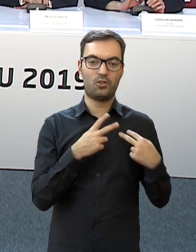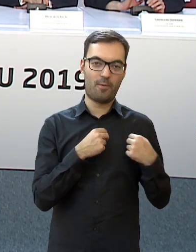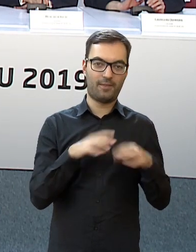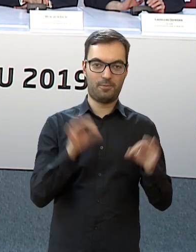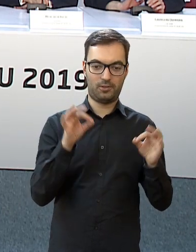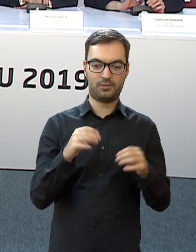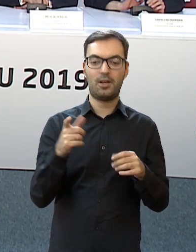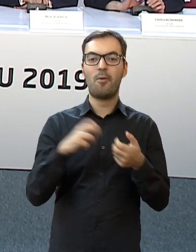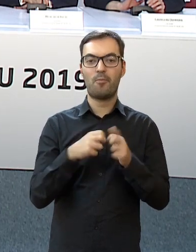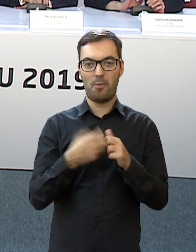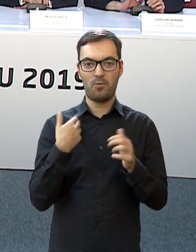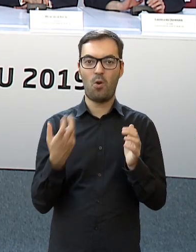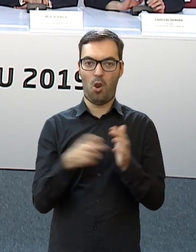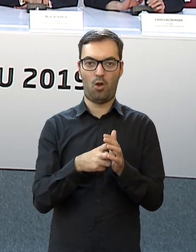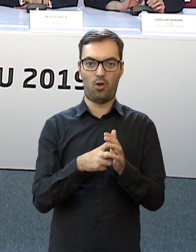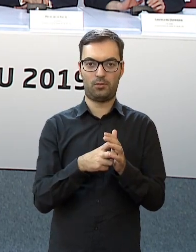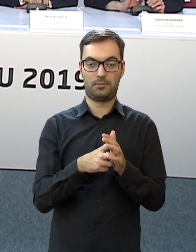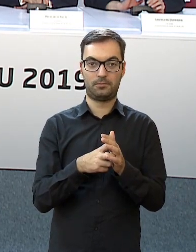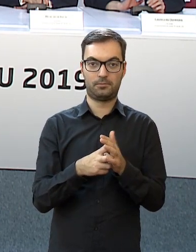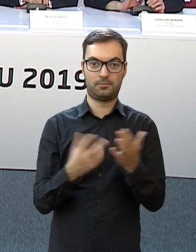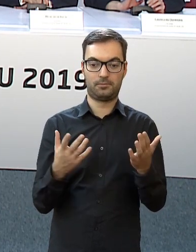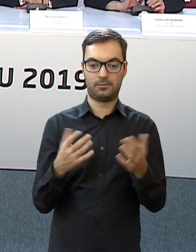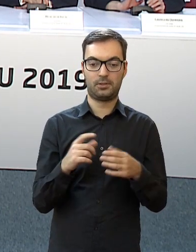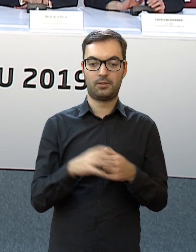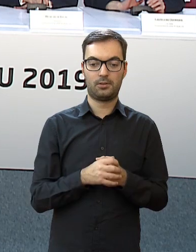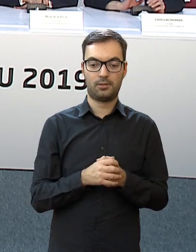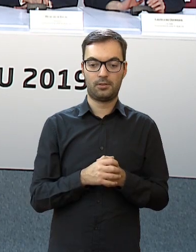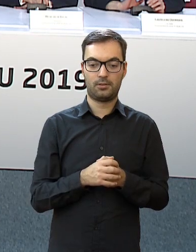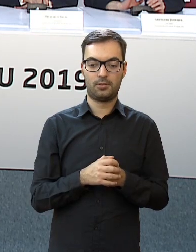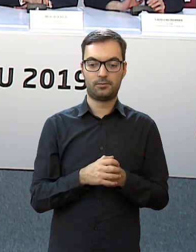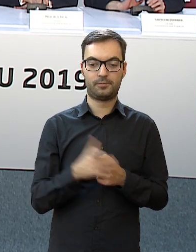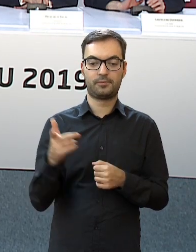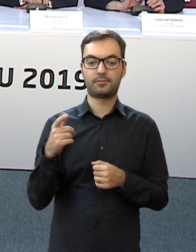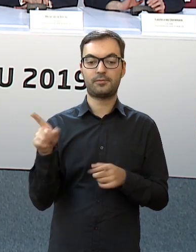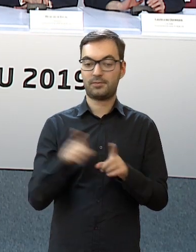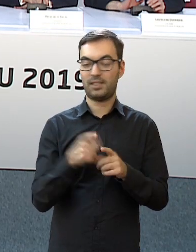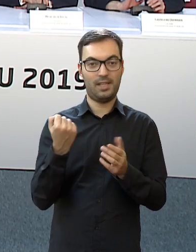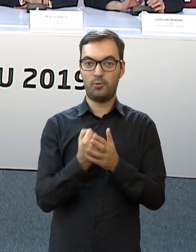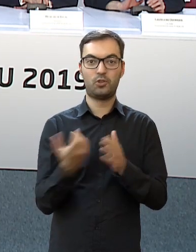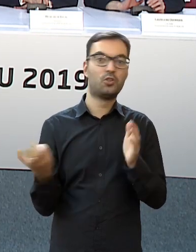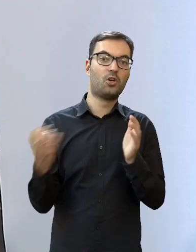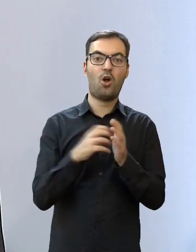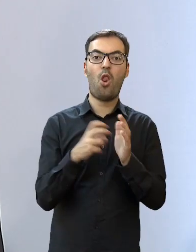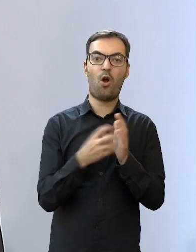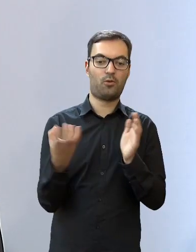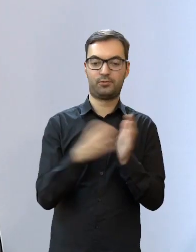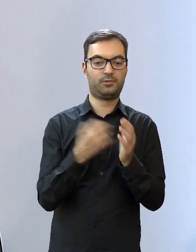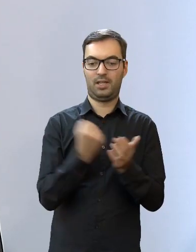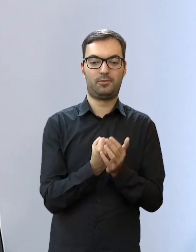z logiem tego komitetu. Komitety nie mają obowiązku również załączania tego loga. Jest